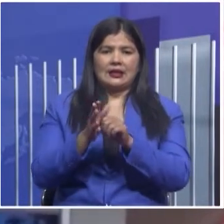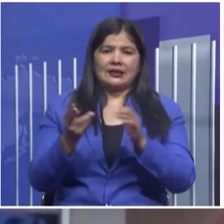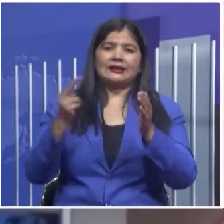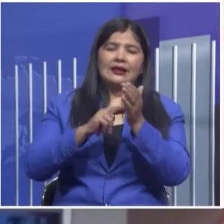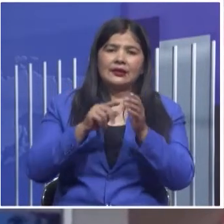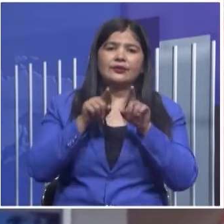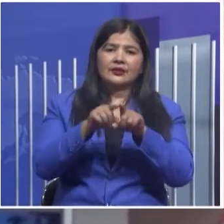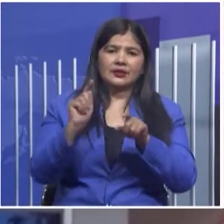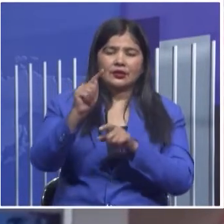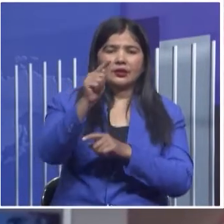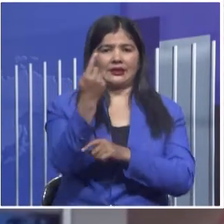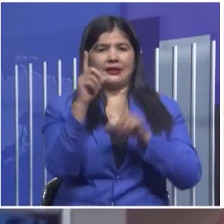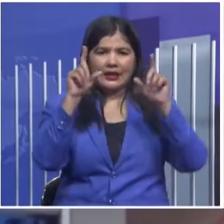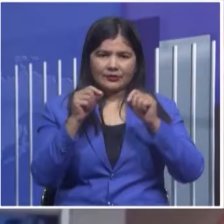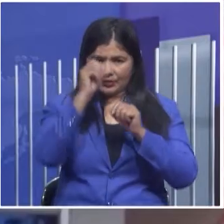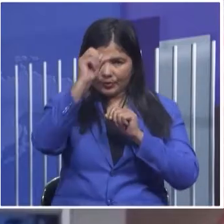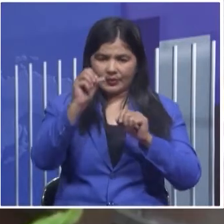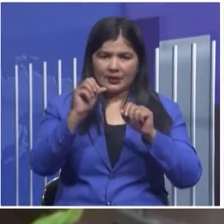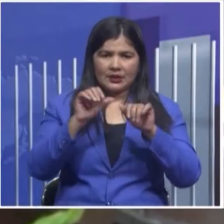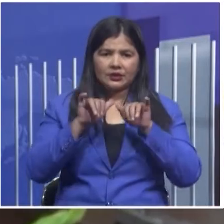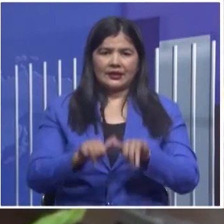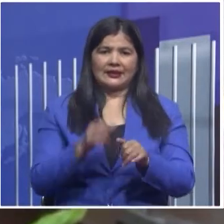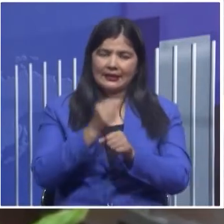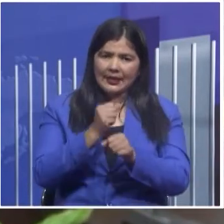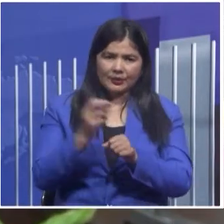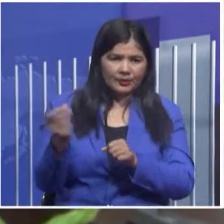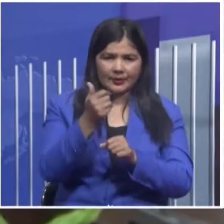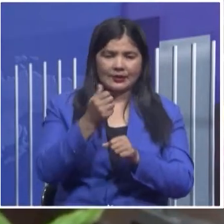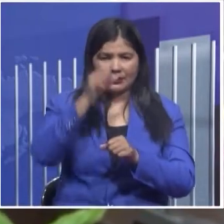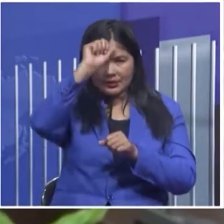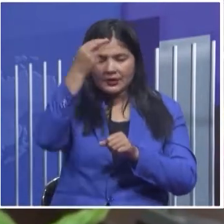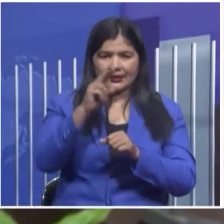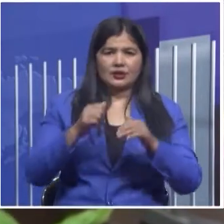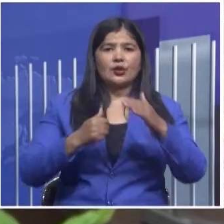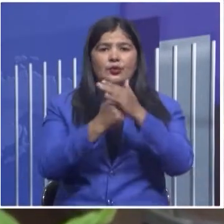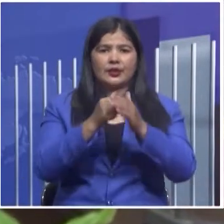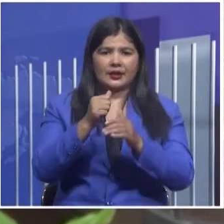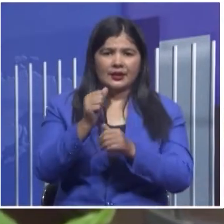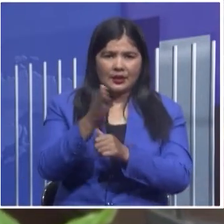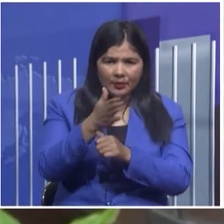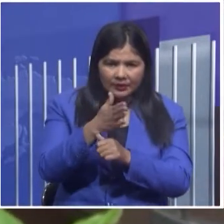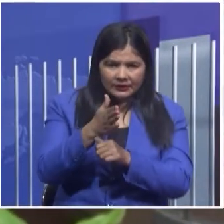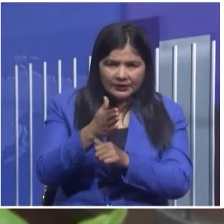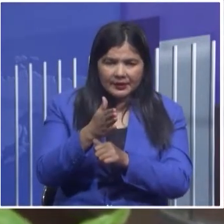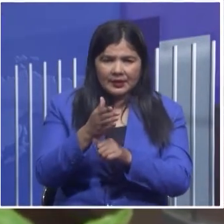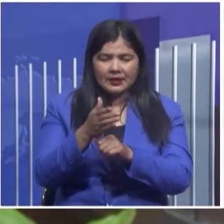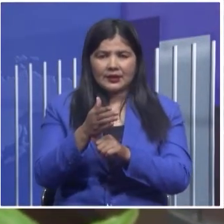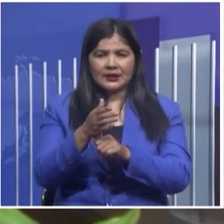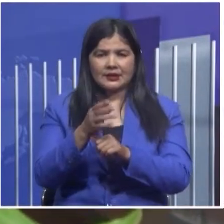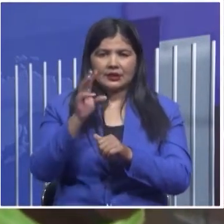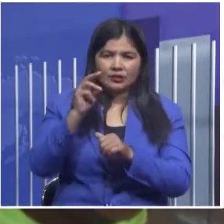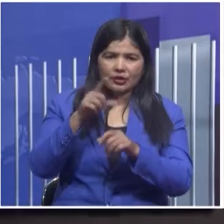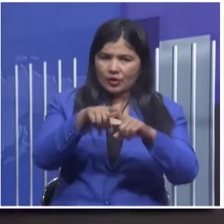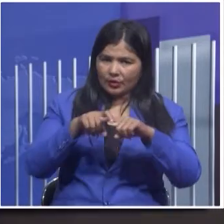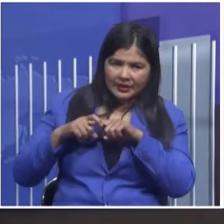कर्णाली प्रदेश सरकारले आवश्यक पूर्व तयारीका कामहरू तीव्र पारिएको जनाएको छ। प्रदेशका मुख्यमन्त्री जीवनबहादुर शाहीले तेस्रो लहरको कोरोना रोकथाम,